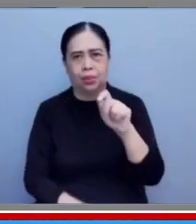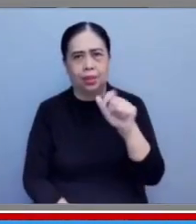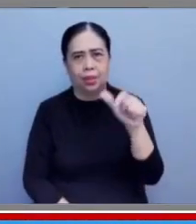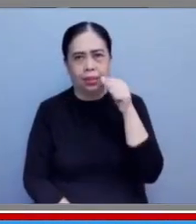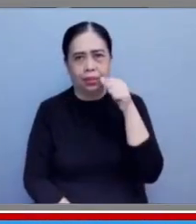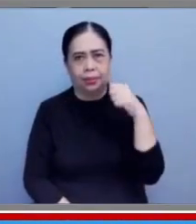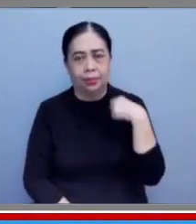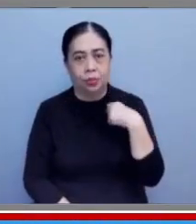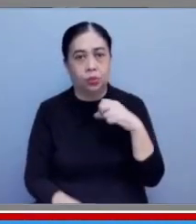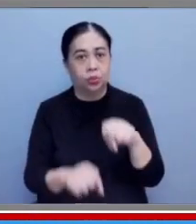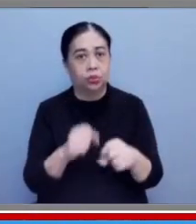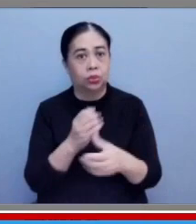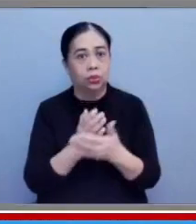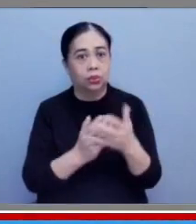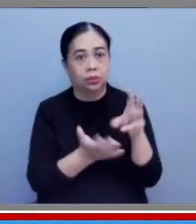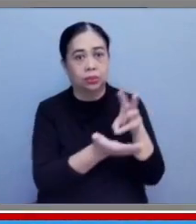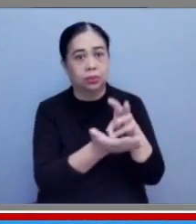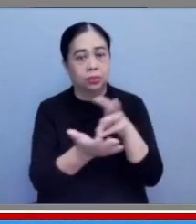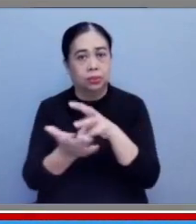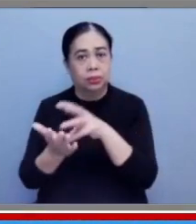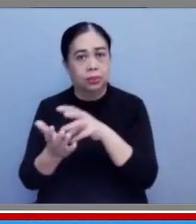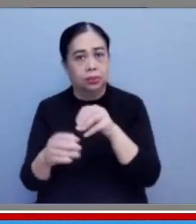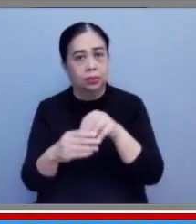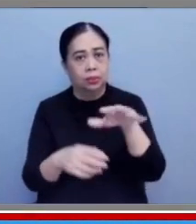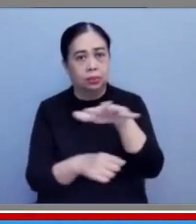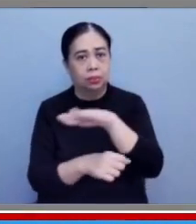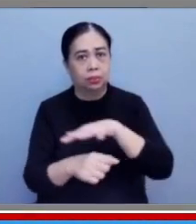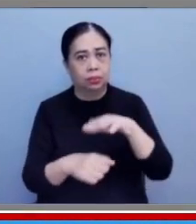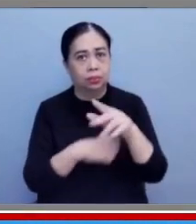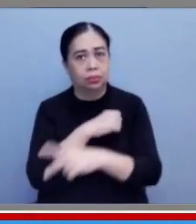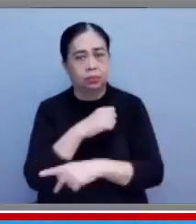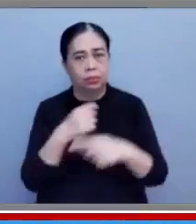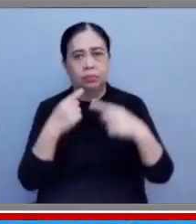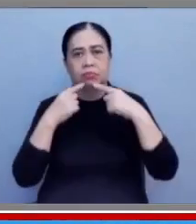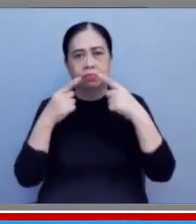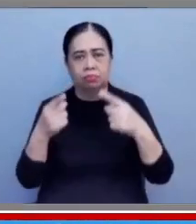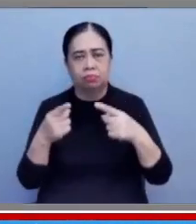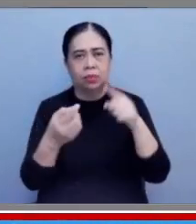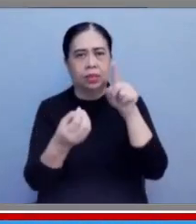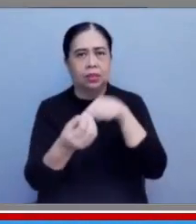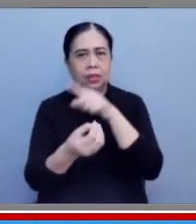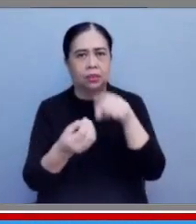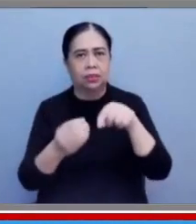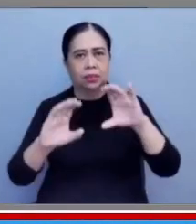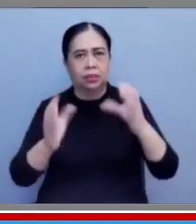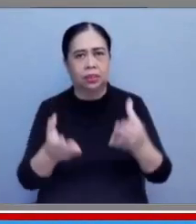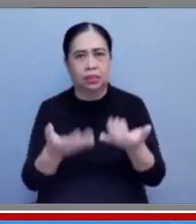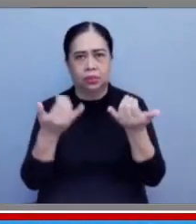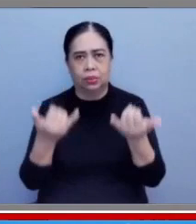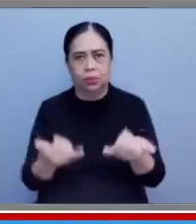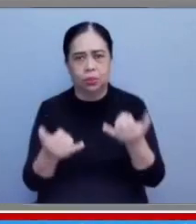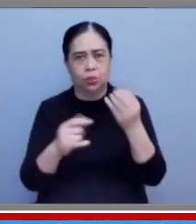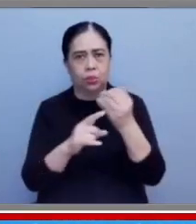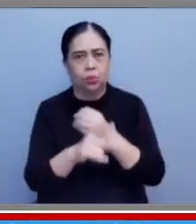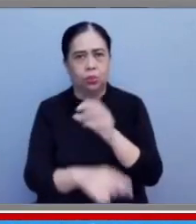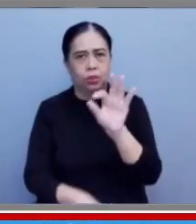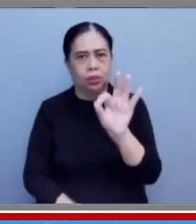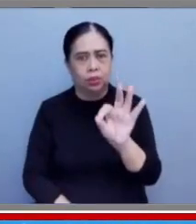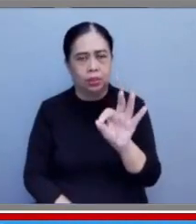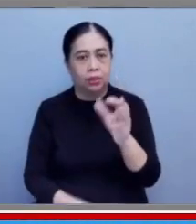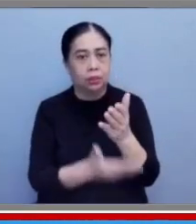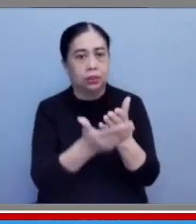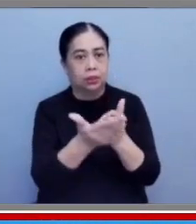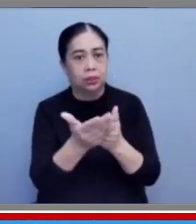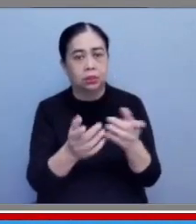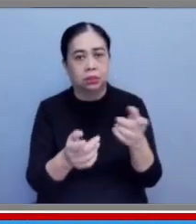ang ilang mga bayan at lungsod sa lalawigan nagdeklara na ng kanselasyon ng klase ngayong araw October 9 habang ang iba naman